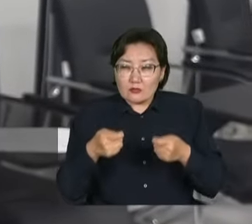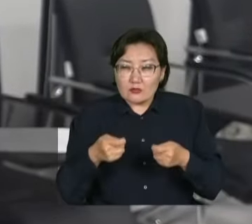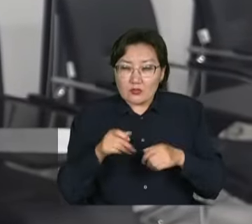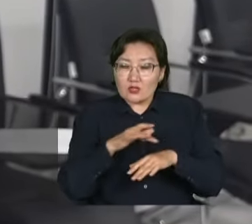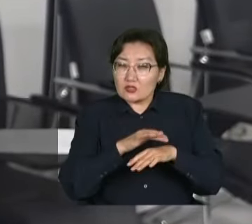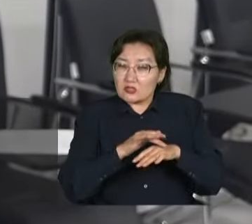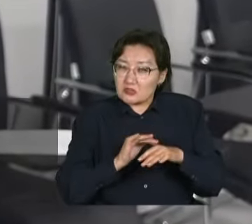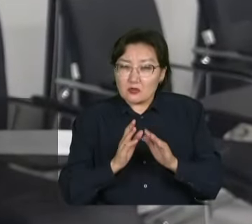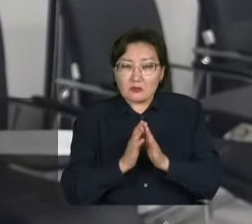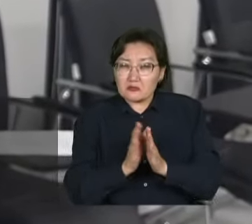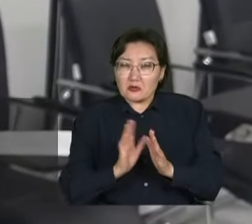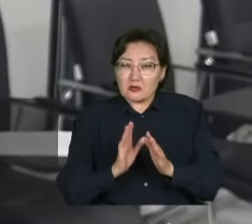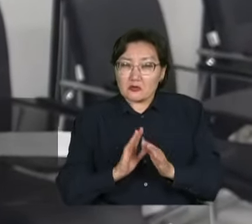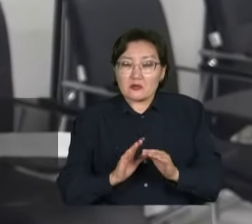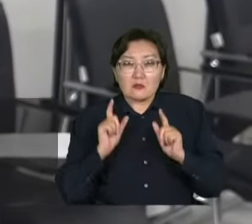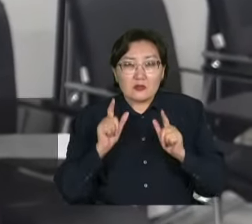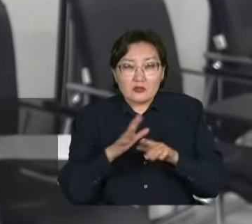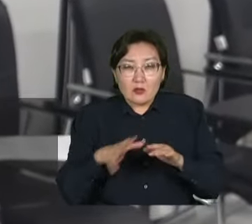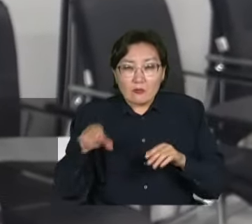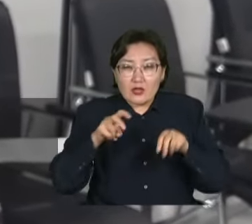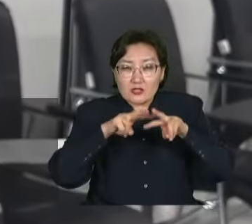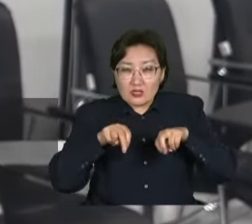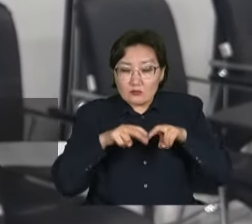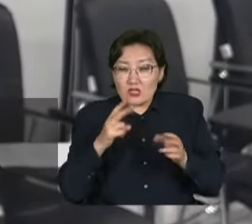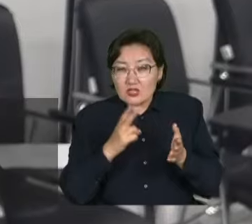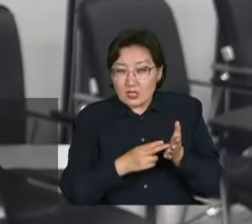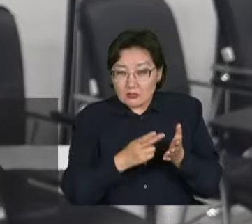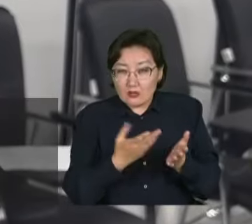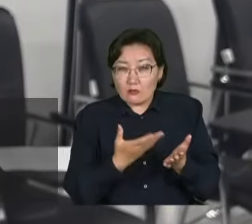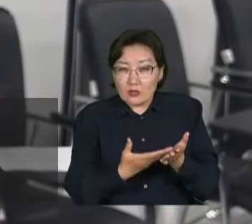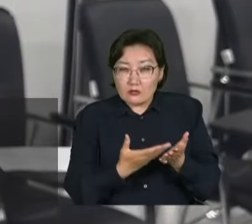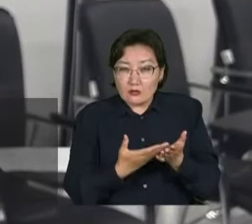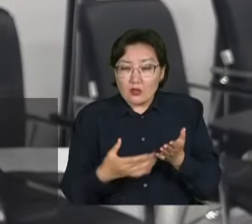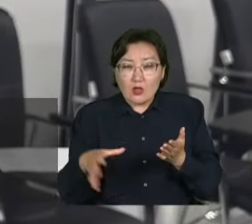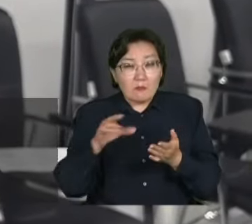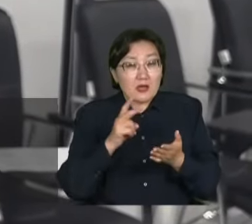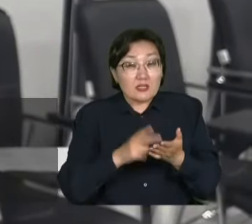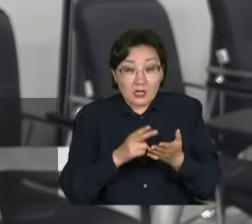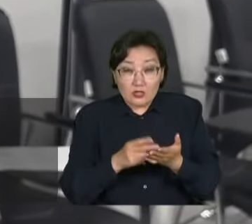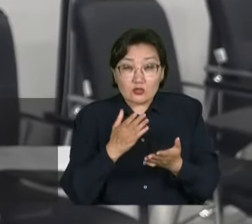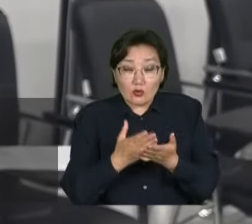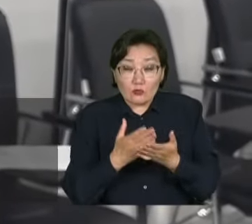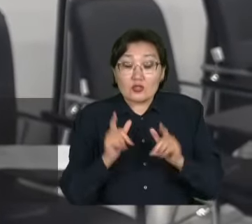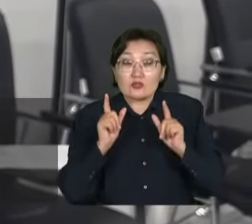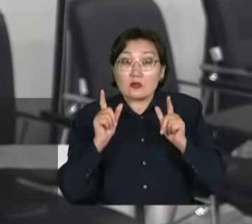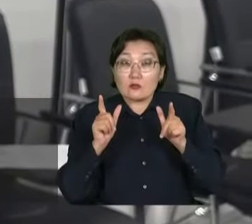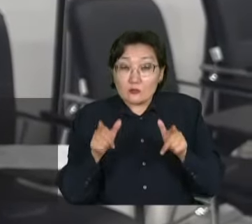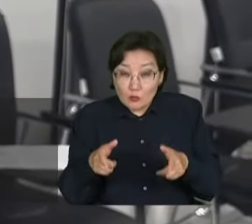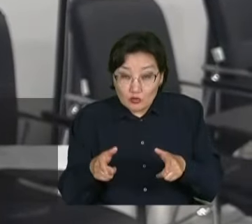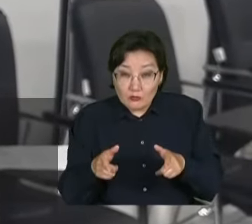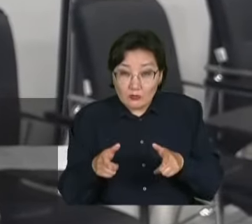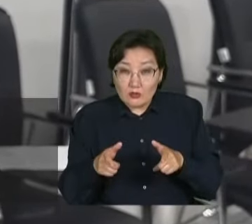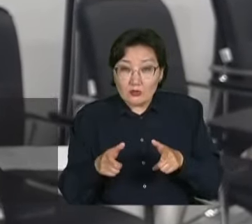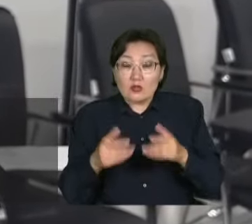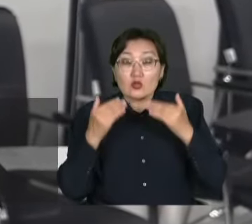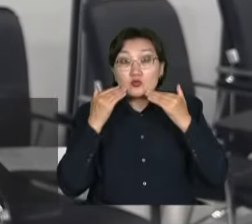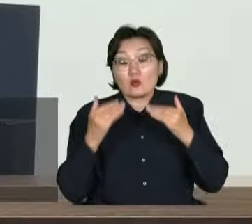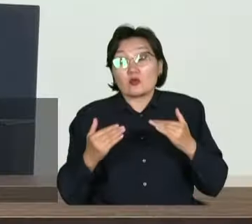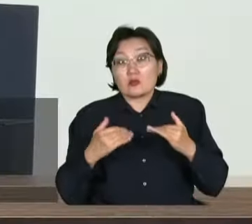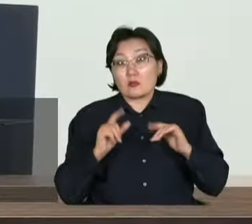мойындаған жоқ, бірақ экспертиза барлығы дәлелденіп тұр. Барлығы дәлелденіп тұр. Мойындап келіп, ақыр соңында